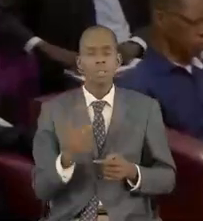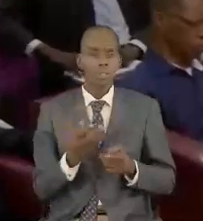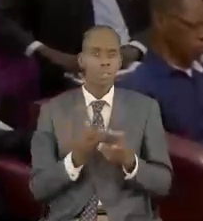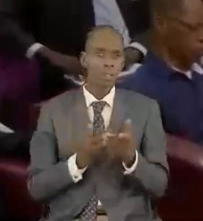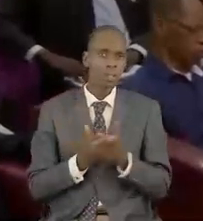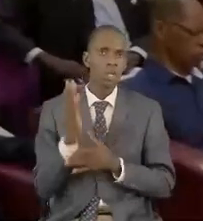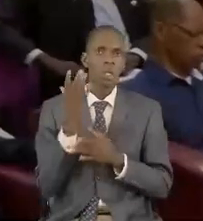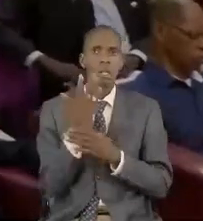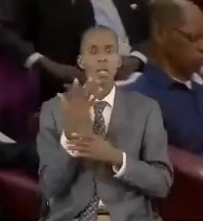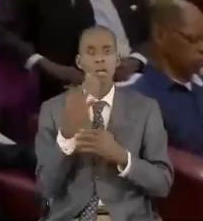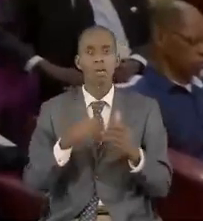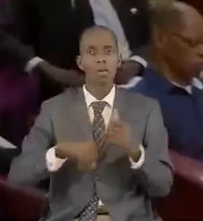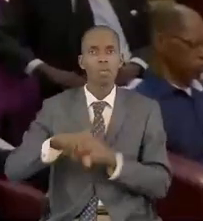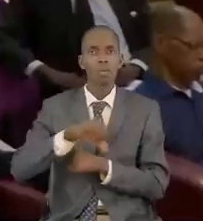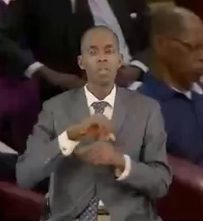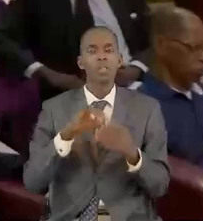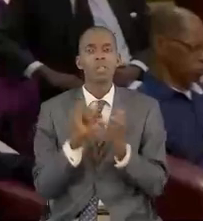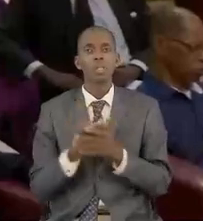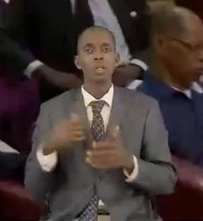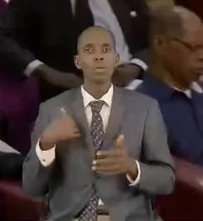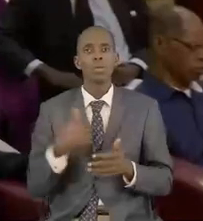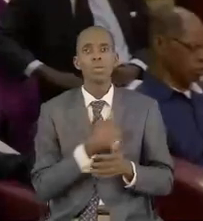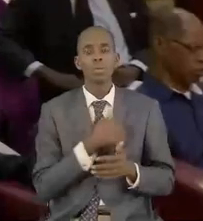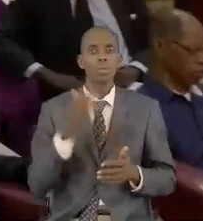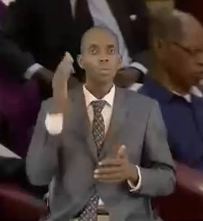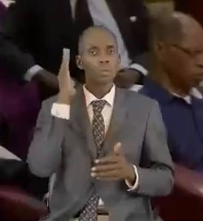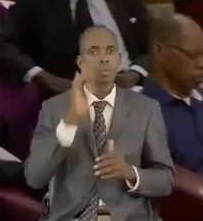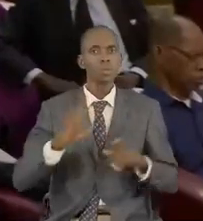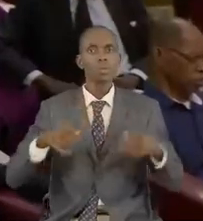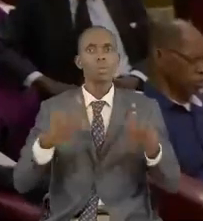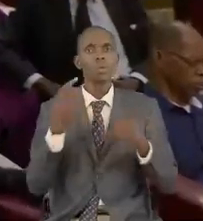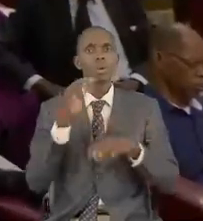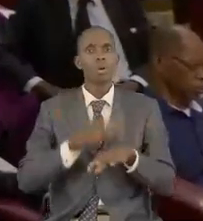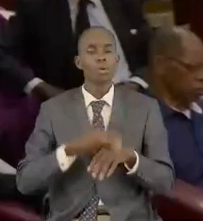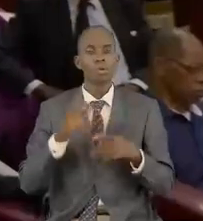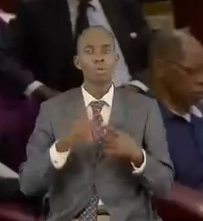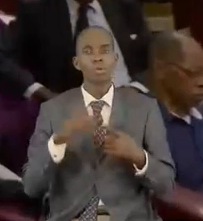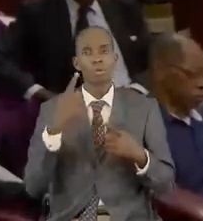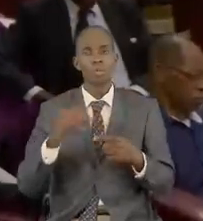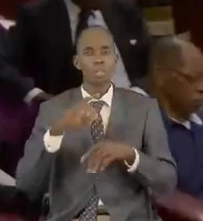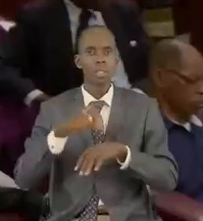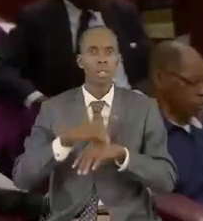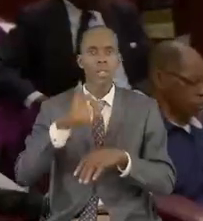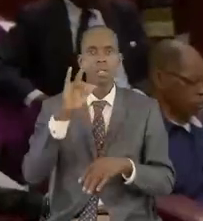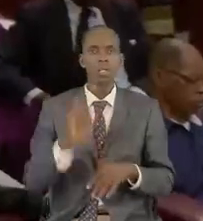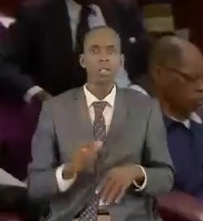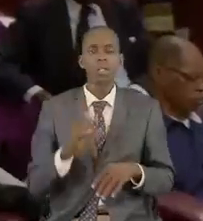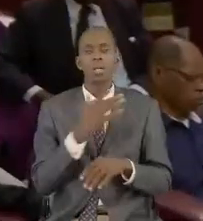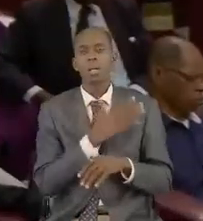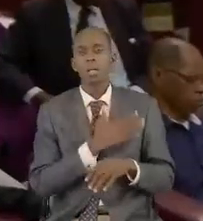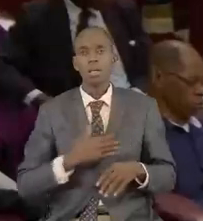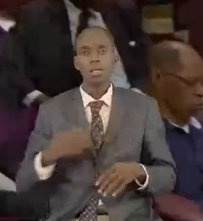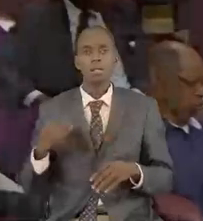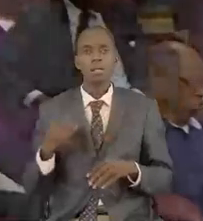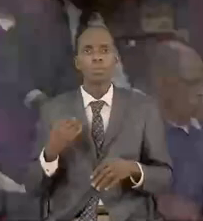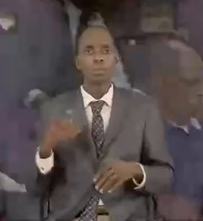afin que nous allassions nouvelle et païens et eux vers les